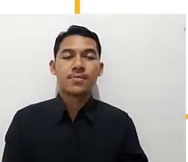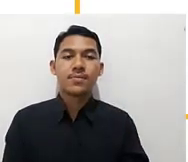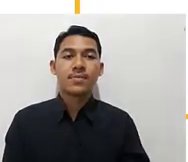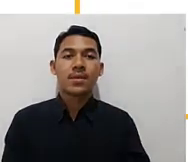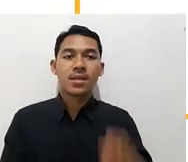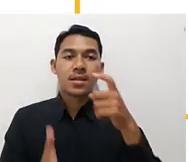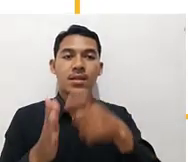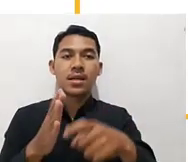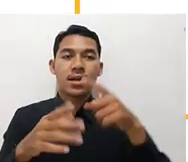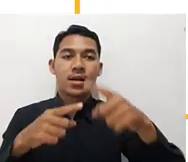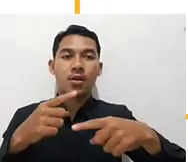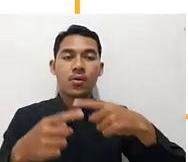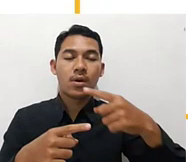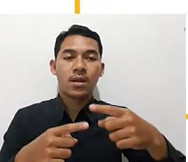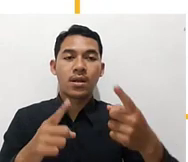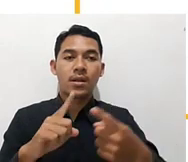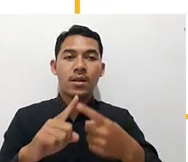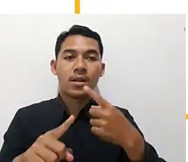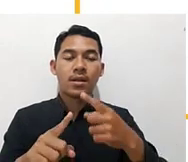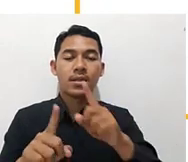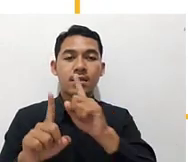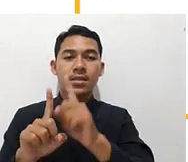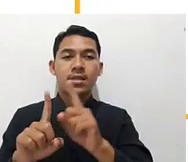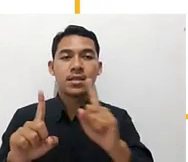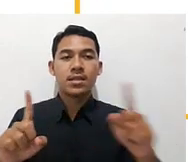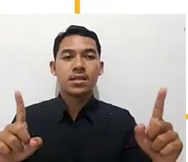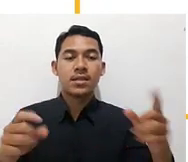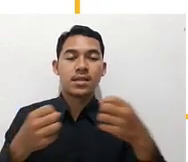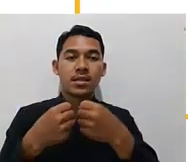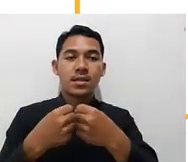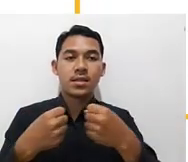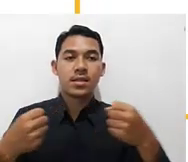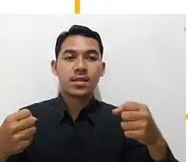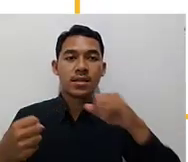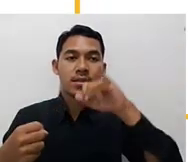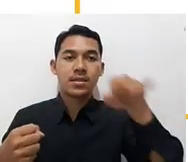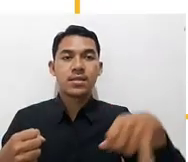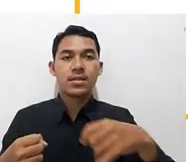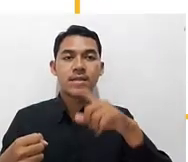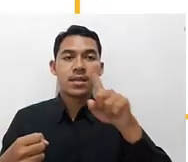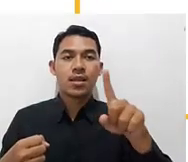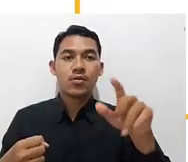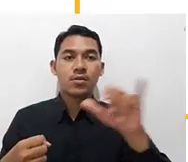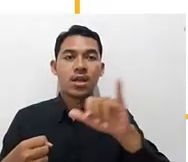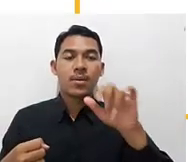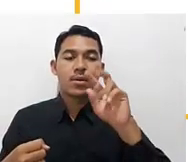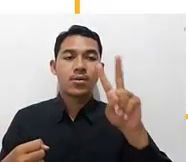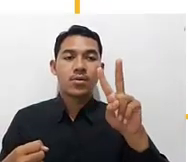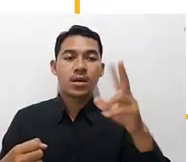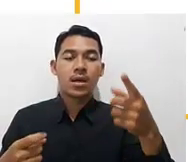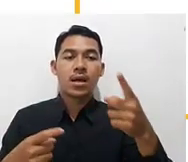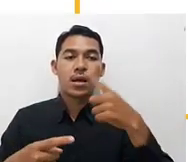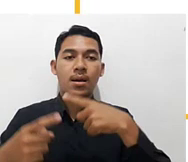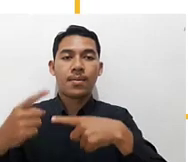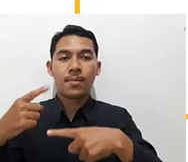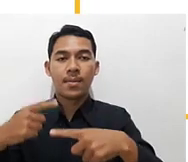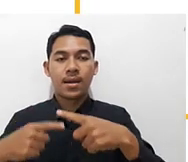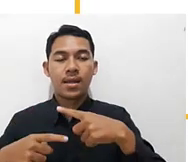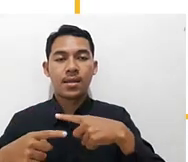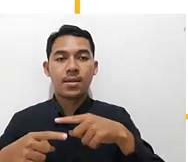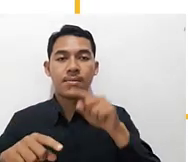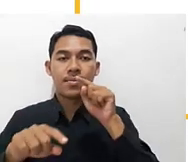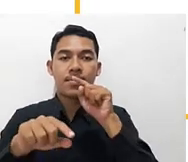nilai keluaran dari apa masing-masing gate ya, masing-masing dari J1 dan J2, dia bakal di reverse atau dikembalikan lagi